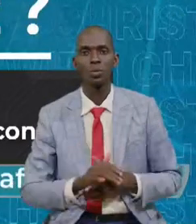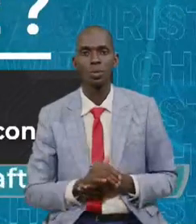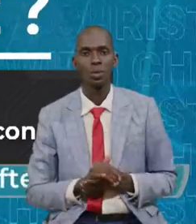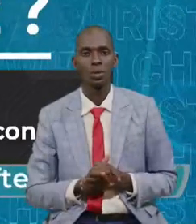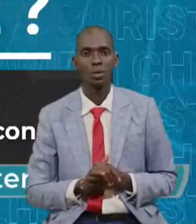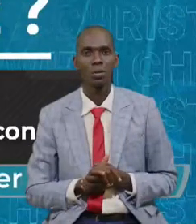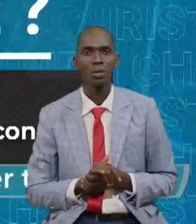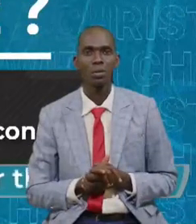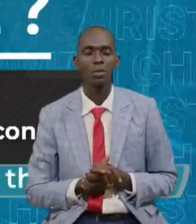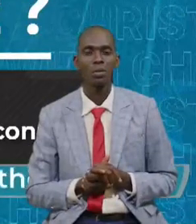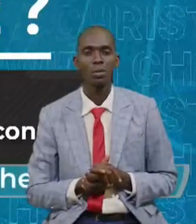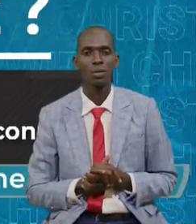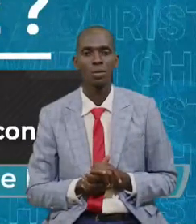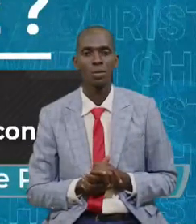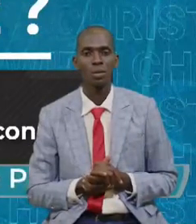Seigneur vous bénisse.